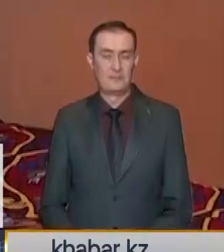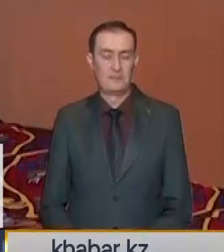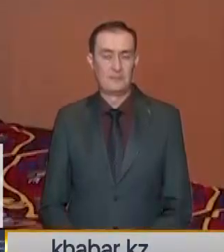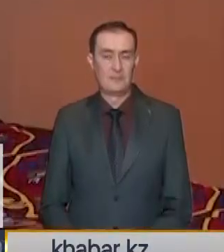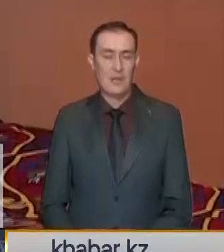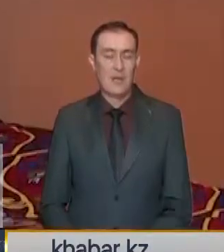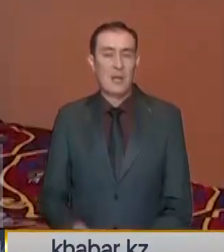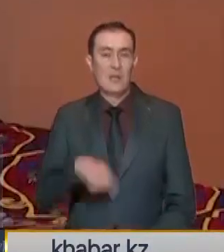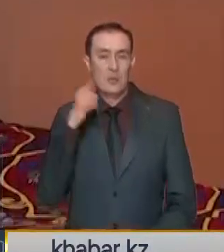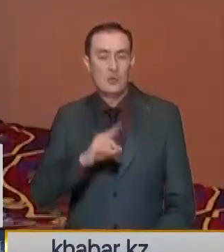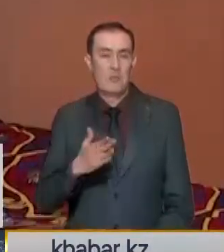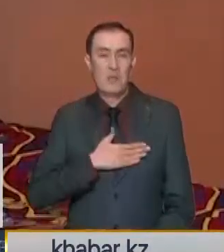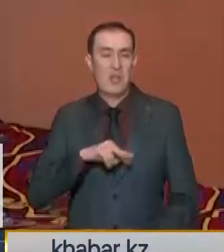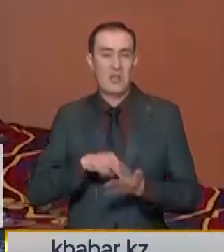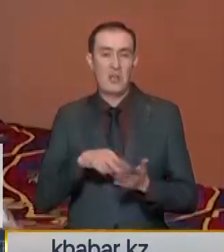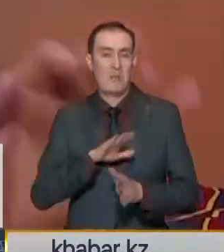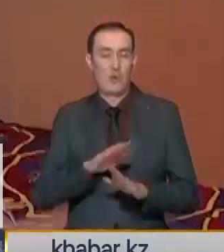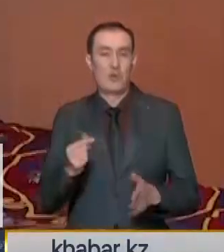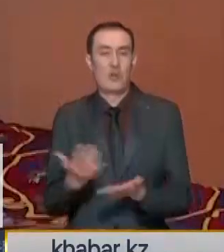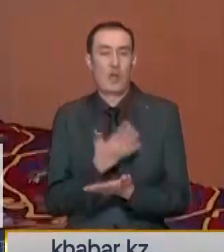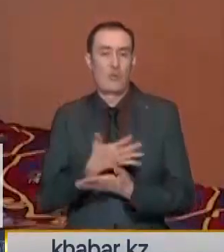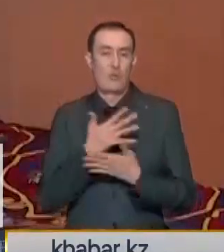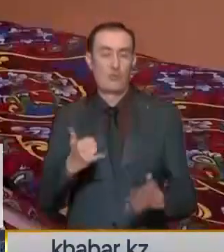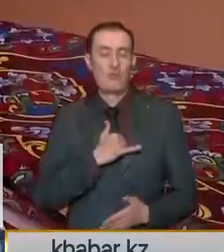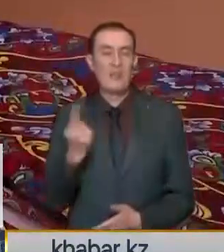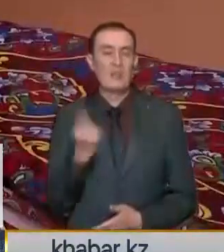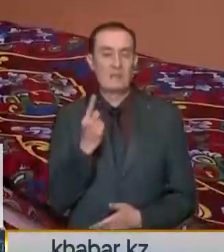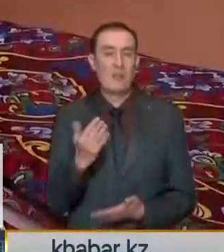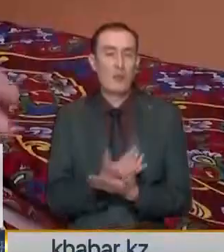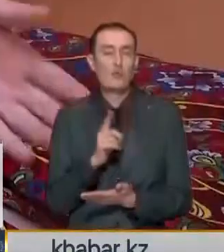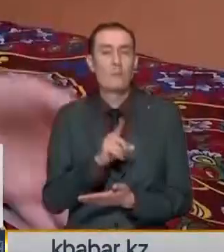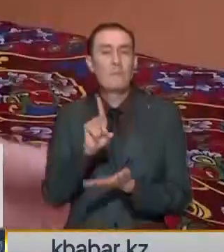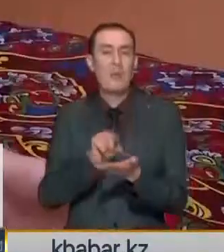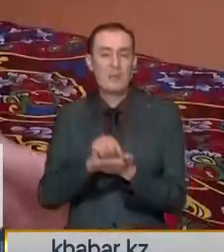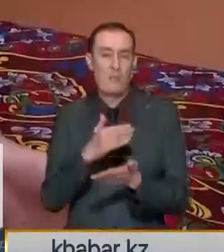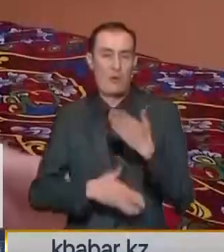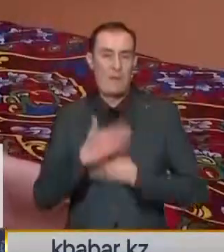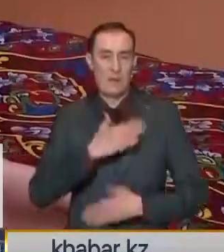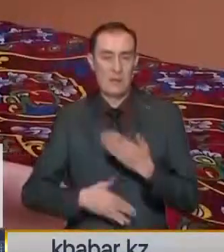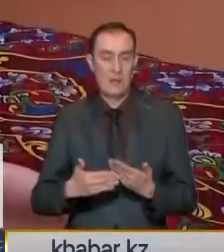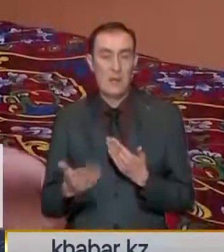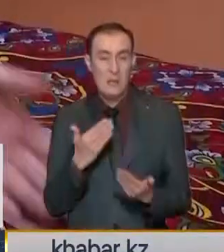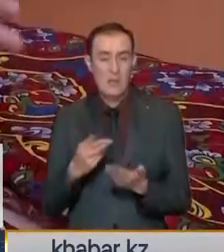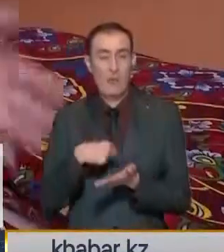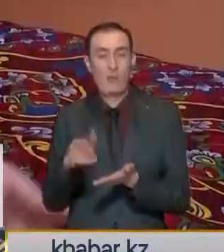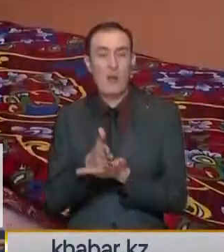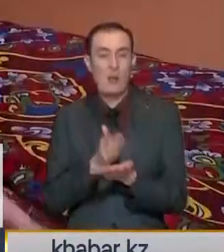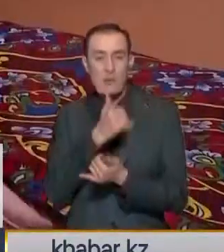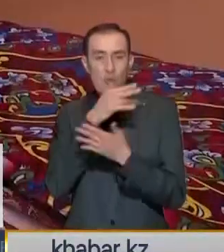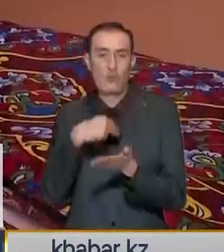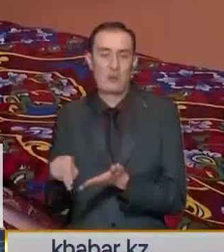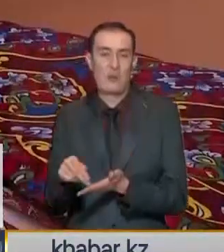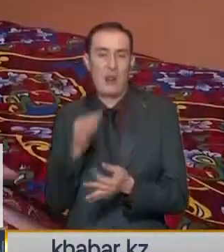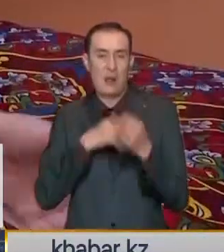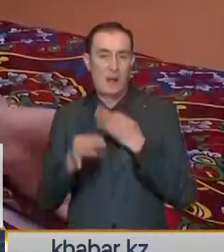надеялась. Сказали, что мне не положено, доход превышает. У меня единственный доход – это пенсия по инвалидности. Если покупаю хлеб, не могу купить